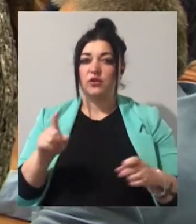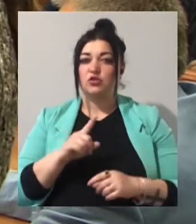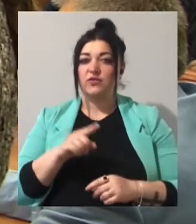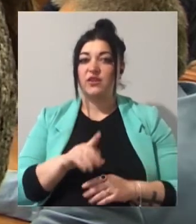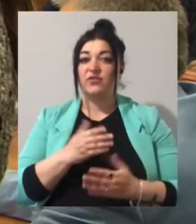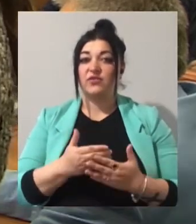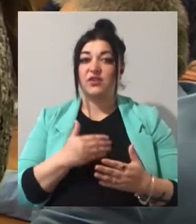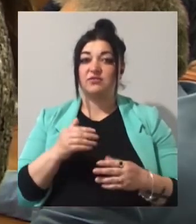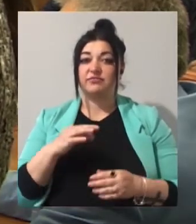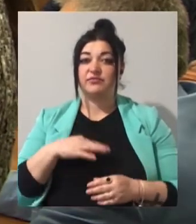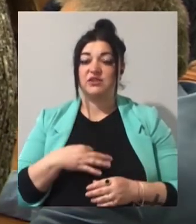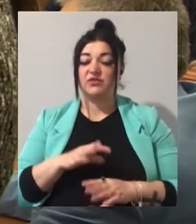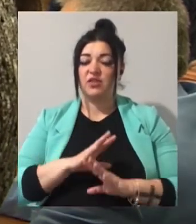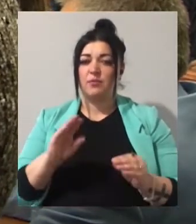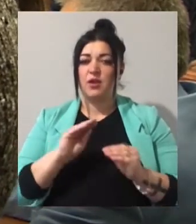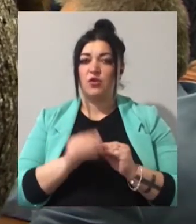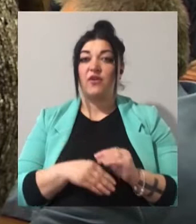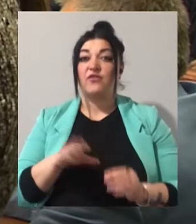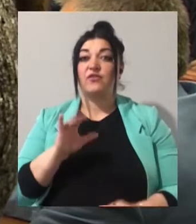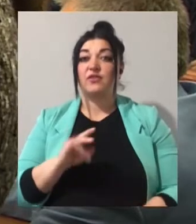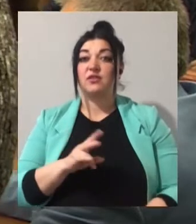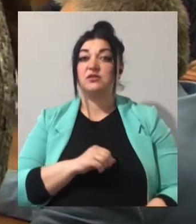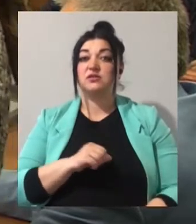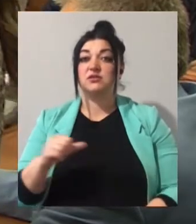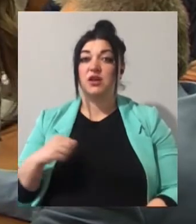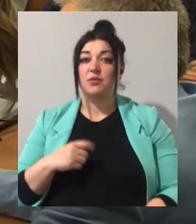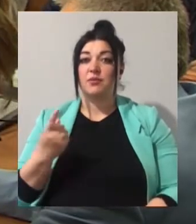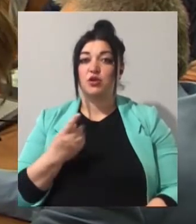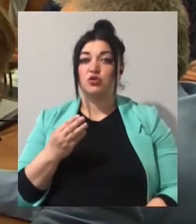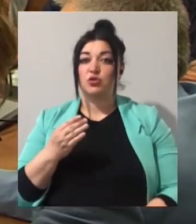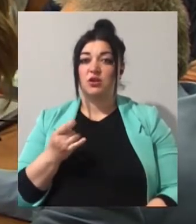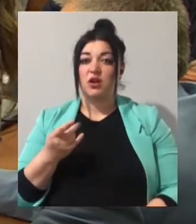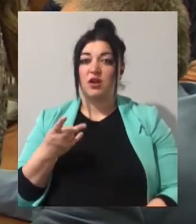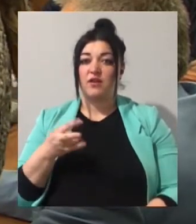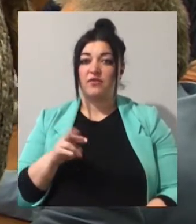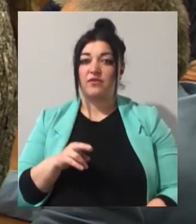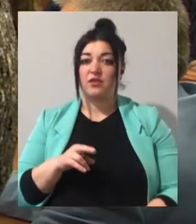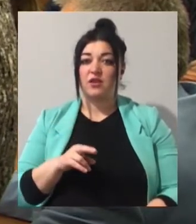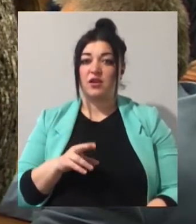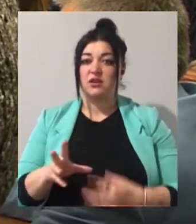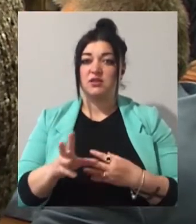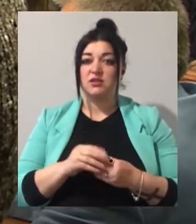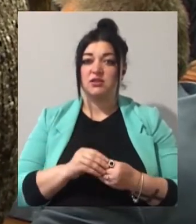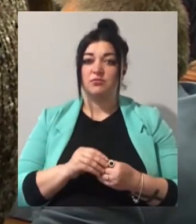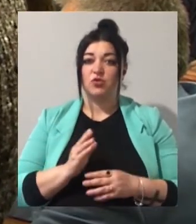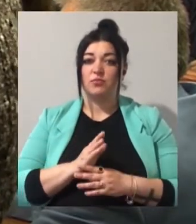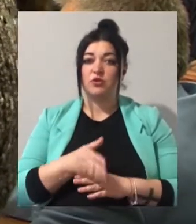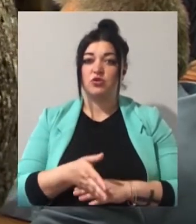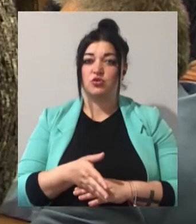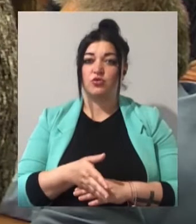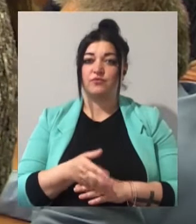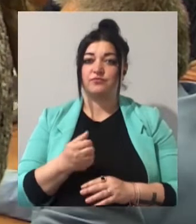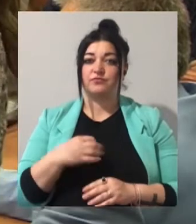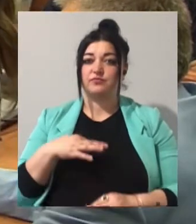від слідства. Він сам 21 травня зі мною прийшов без виклику до слідчого, ми